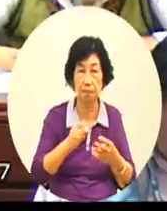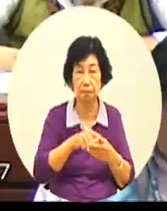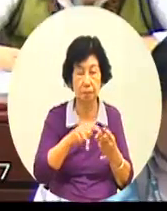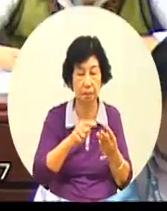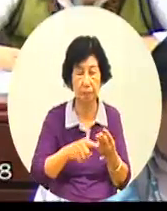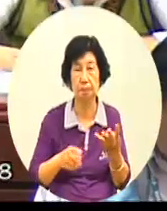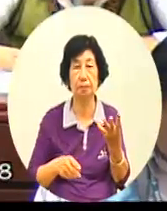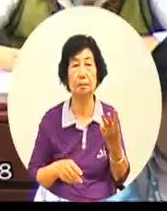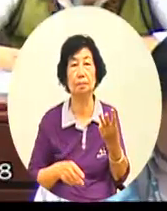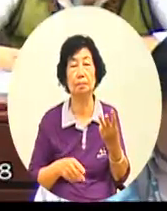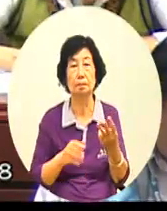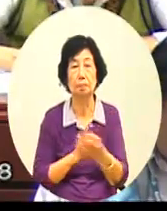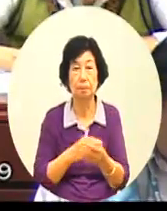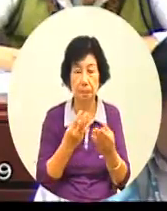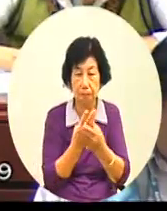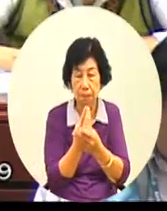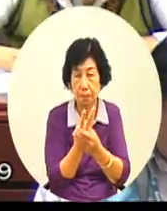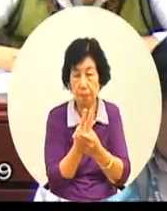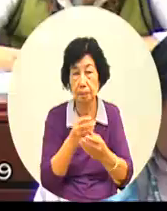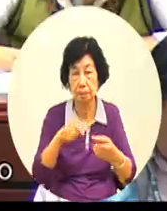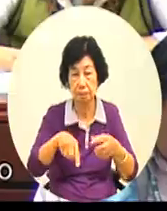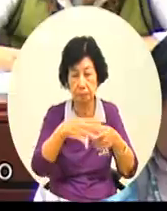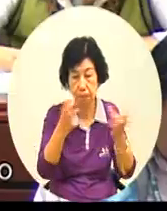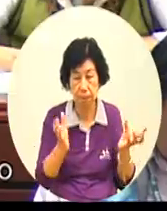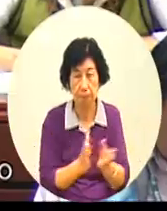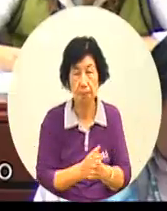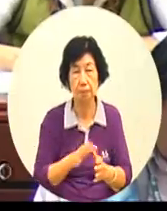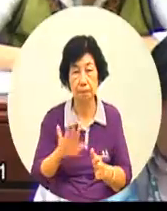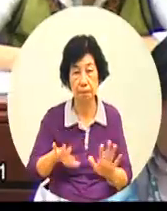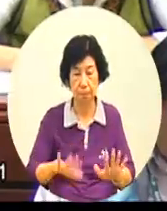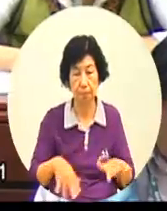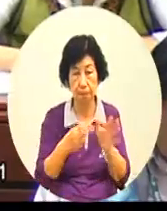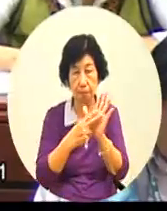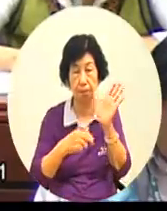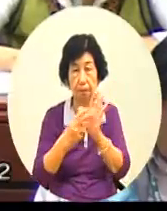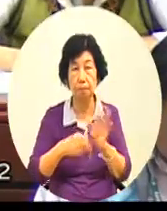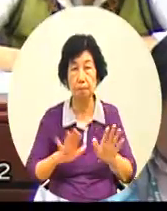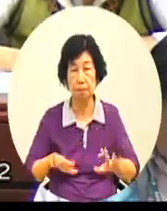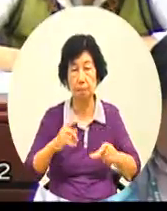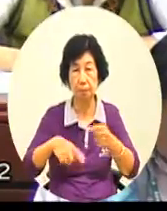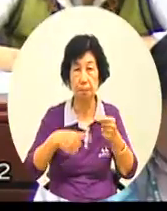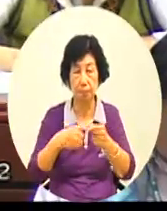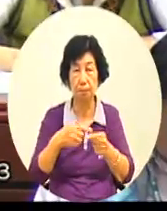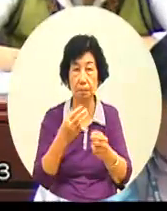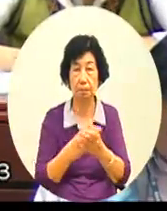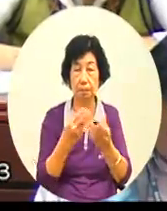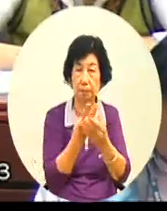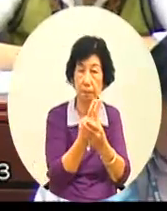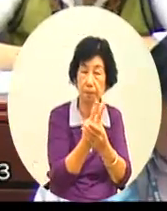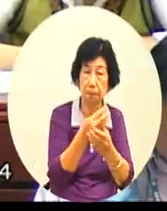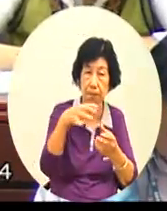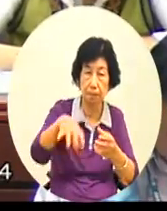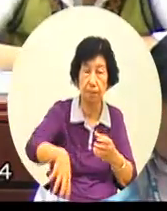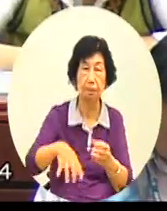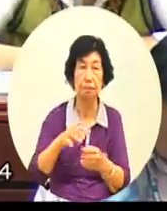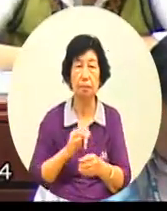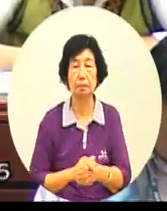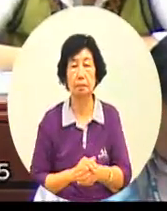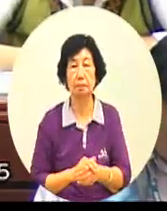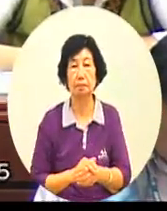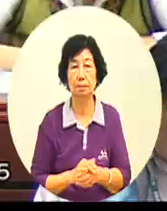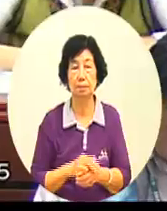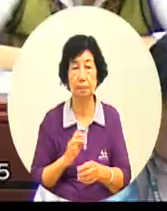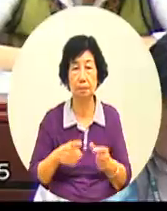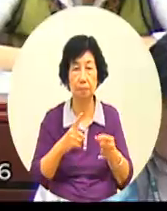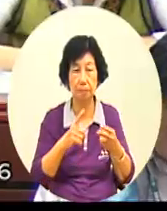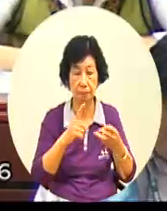针对温泉的部分，我想议员容我说明一下。其实我们今年的温泉的部分，我刚刚在前面的报告有讲过，其实我们有主要